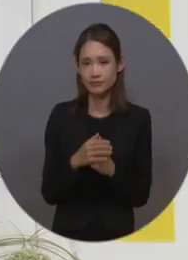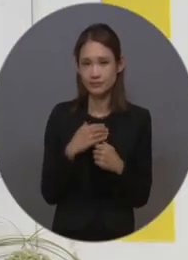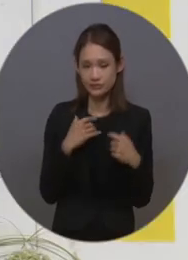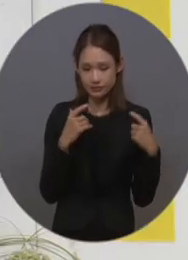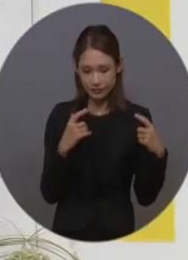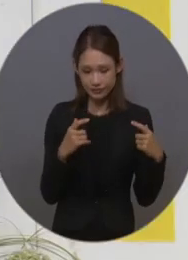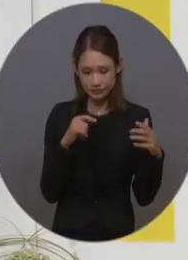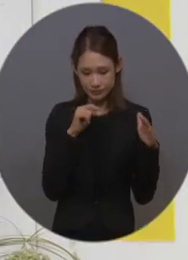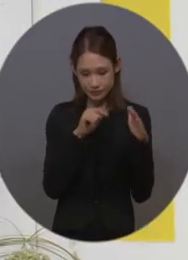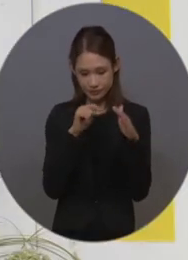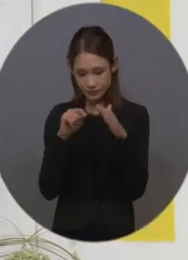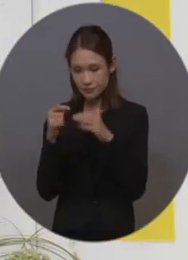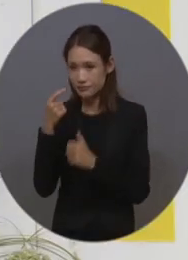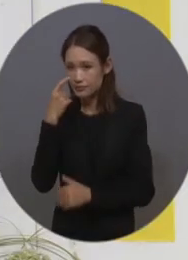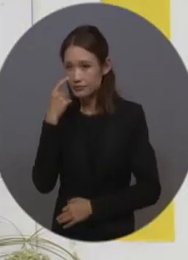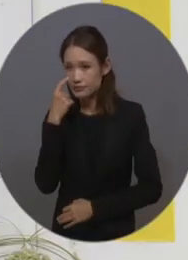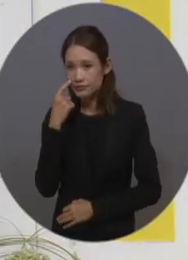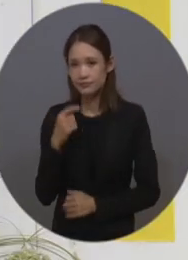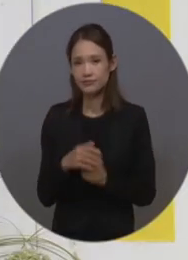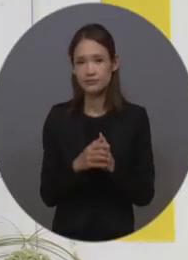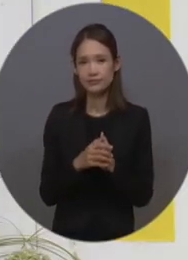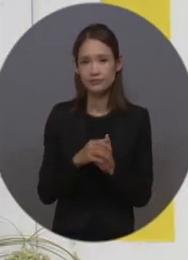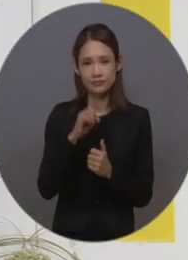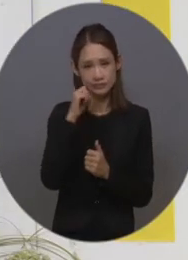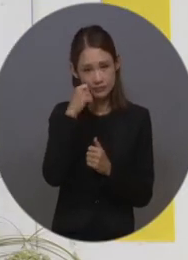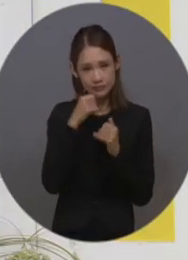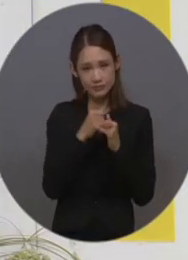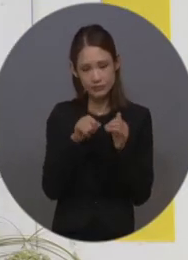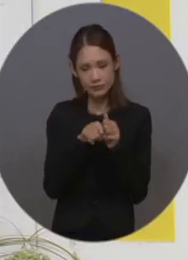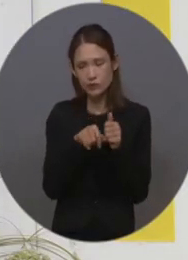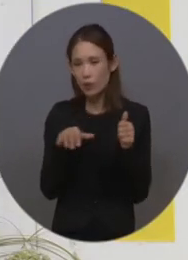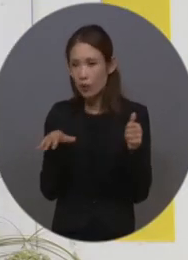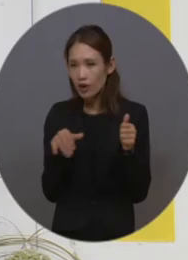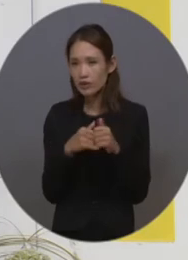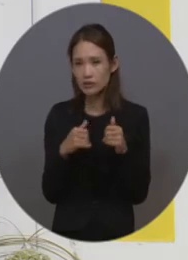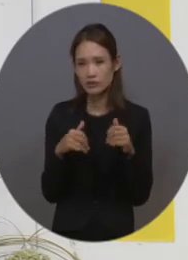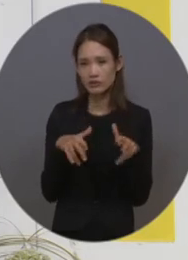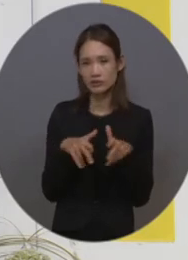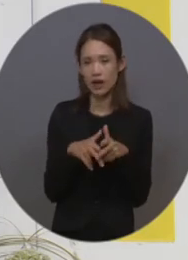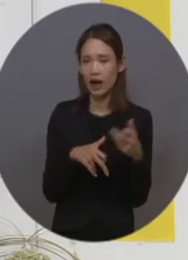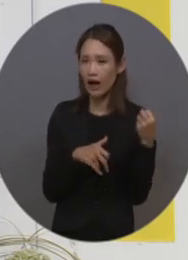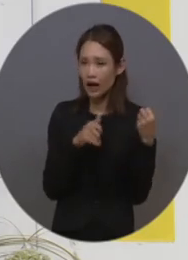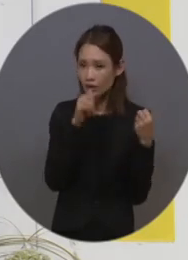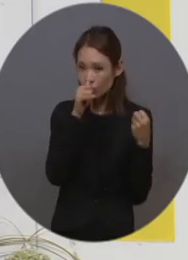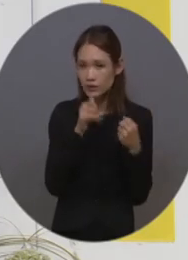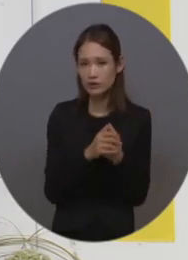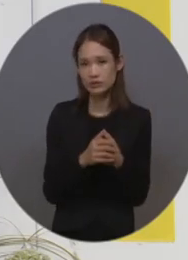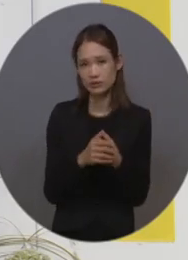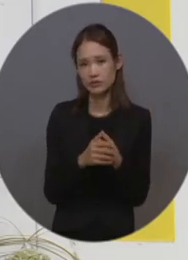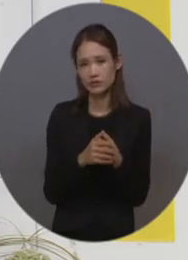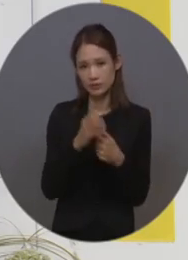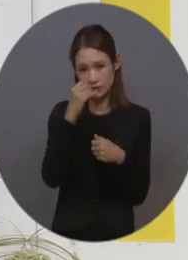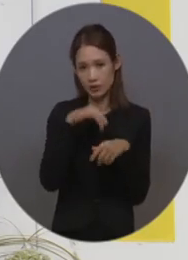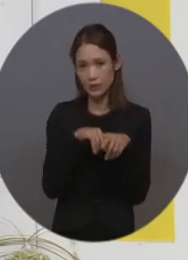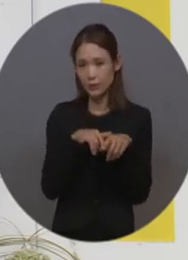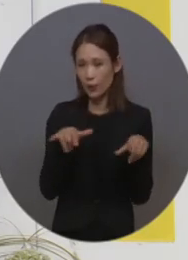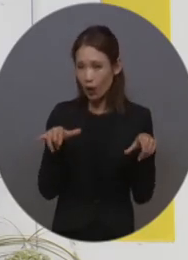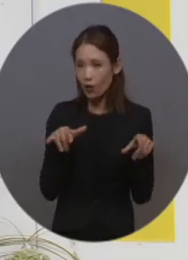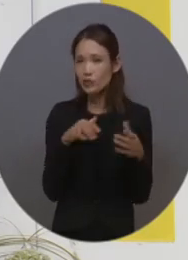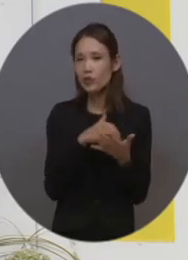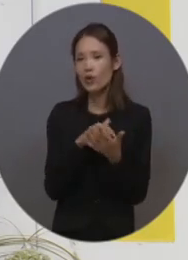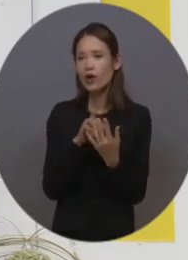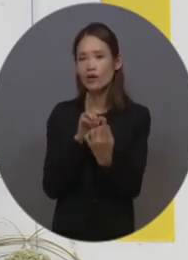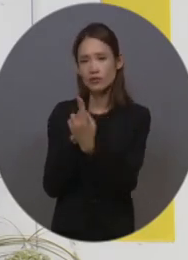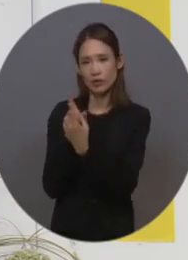이제 늘 지역에서 다니다 보면 어려우신 분들, 소외되신 분들, 네. 또 장애가 있으신 분들을 네. 그냥 평상시에도 아주 자주